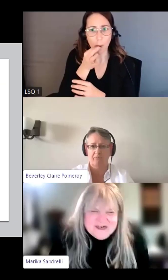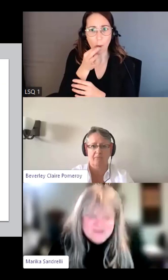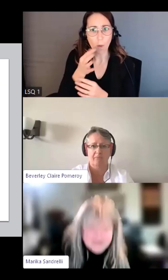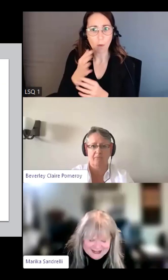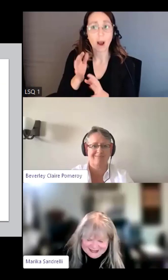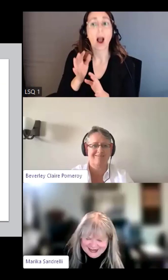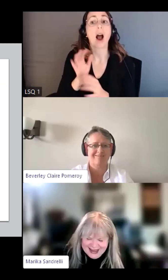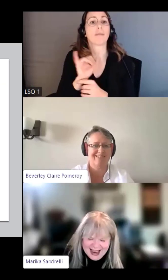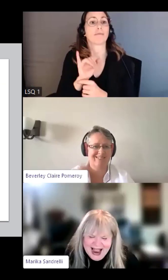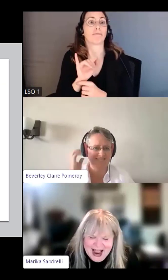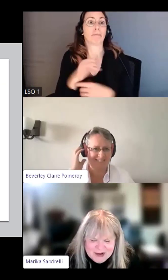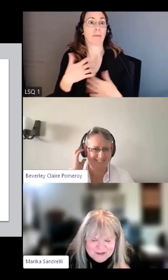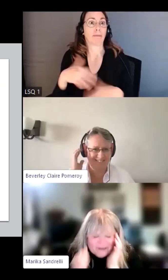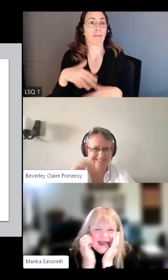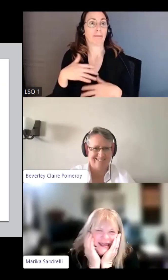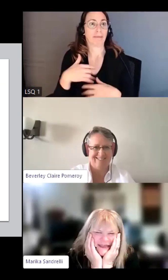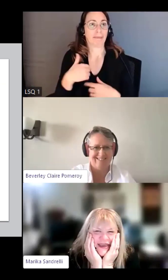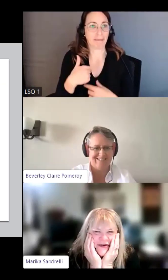Merci